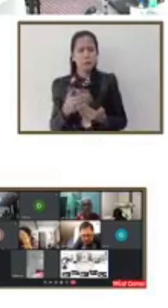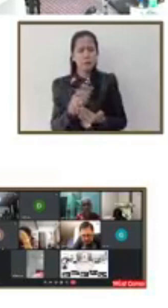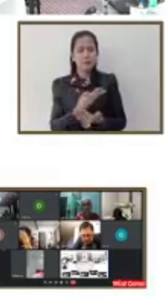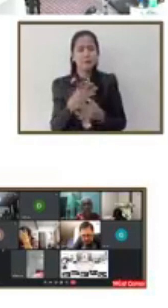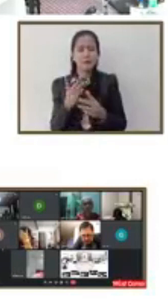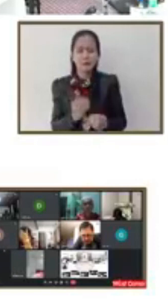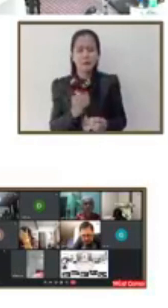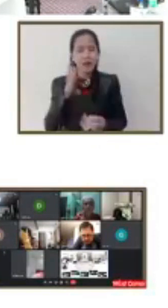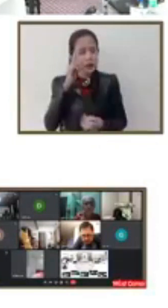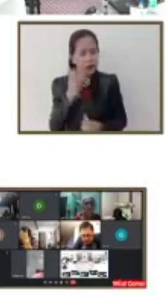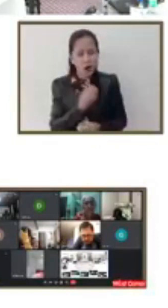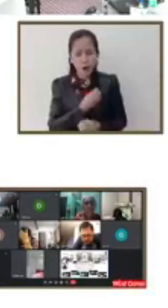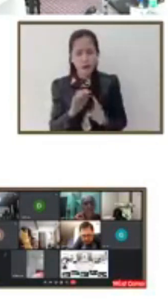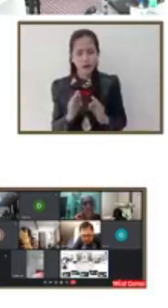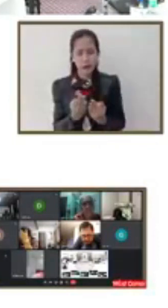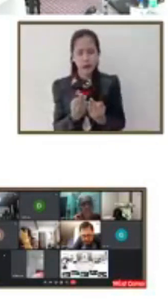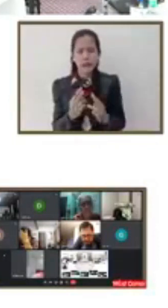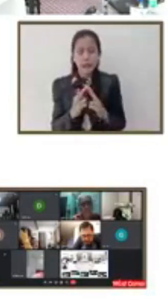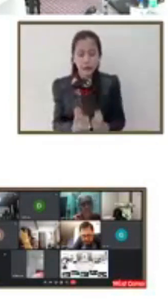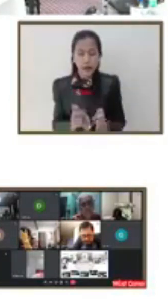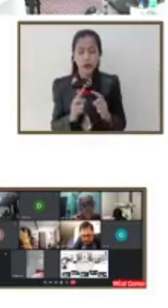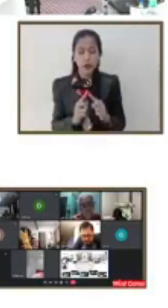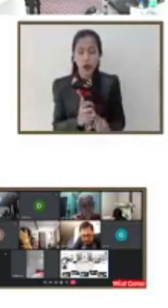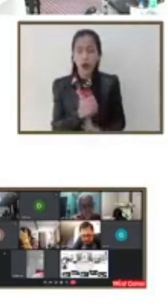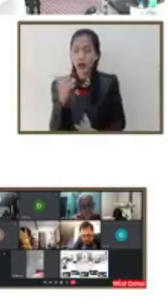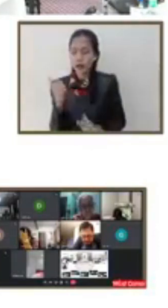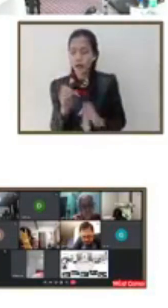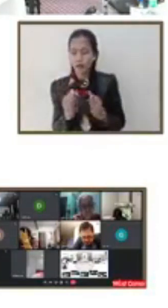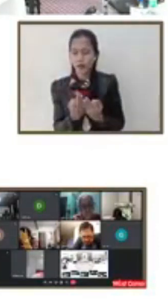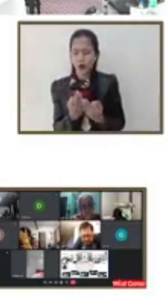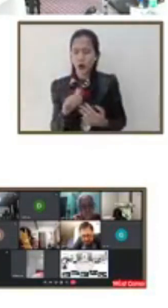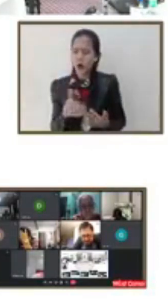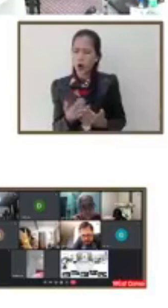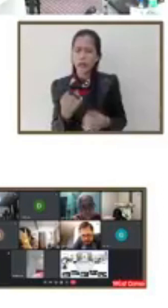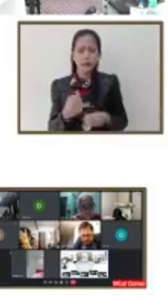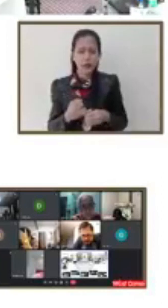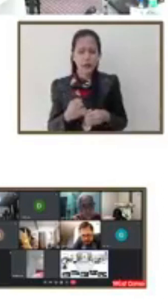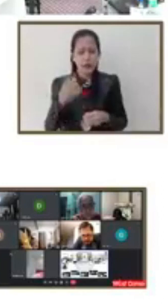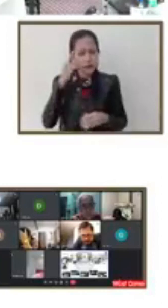po maging sa ibang pamilya, Panginoon, ay investment po namin sa eternity.